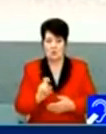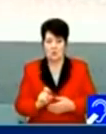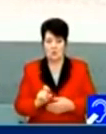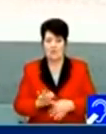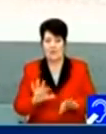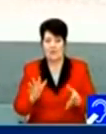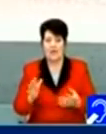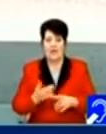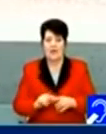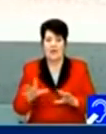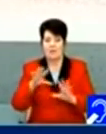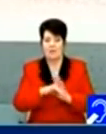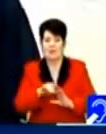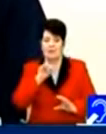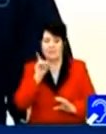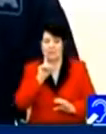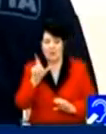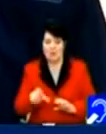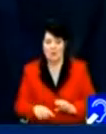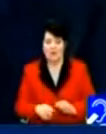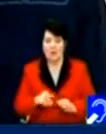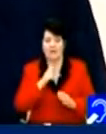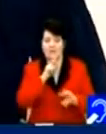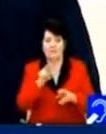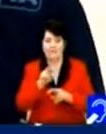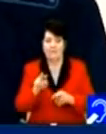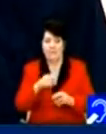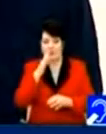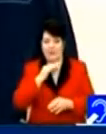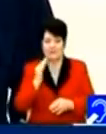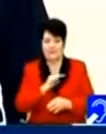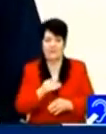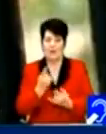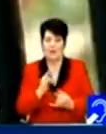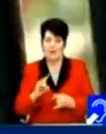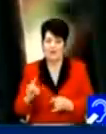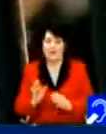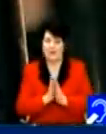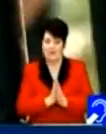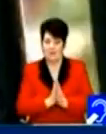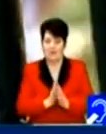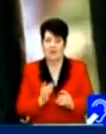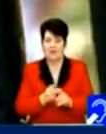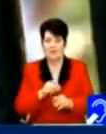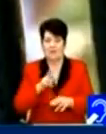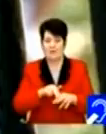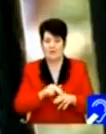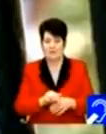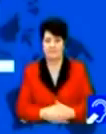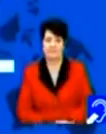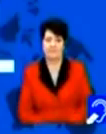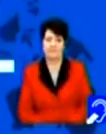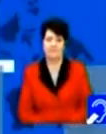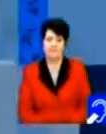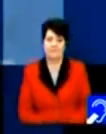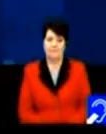fost implicați minori. Poliția sugerează părinților să-și supravegheze mai atent copiii, indiferent de locul în care se află.